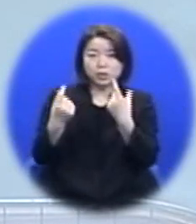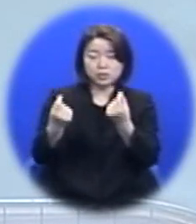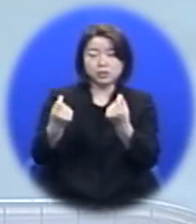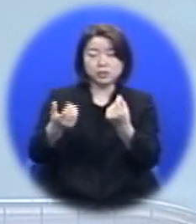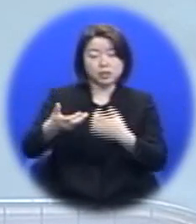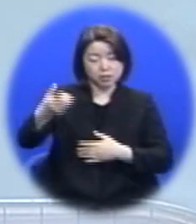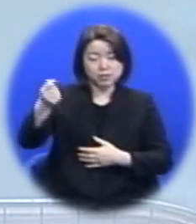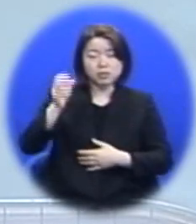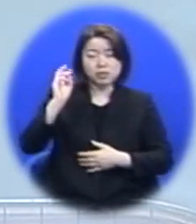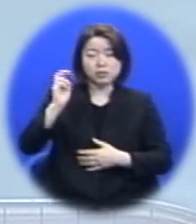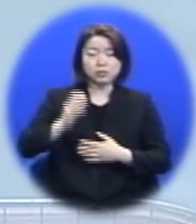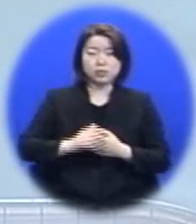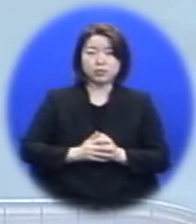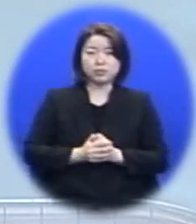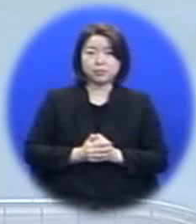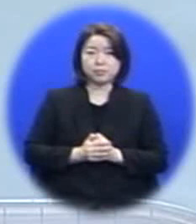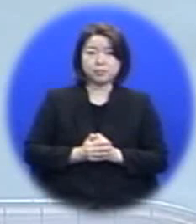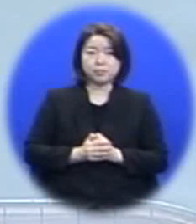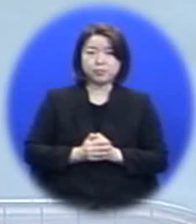그랬거든요.